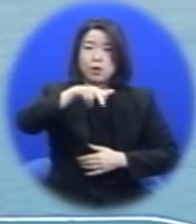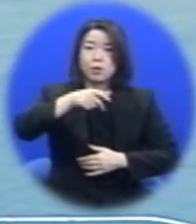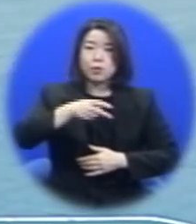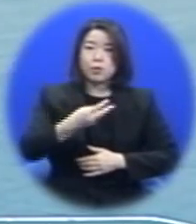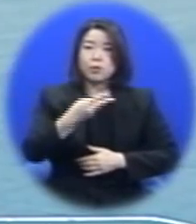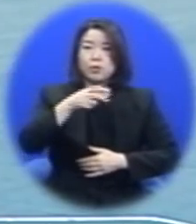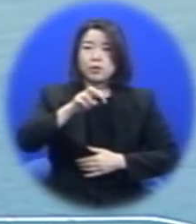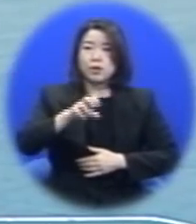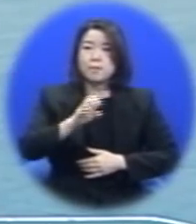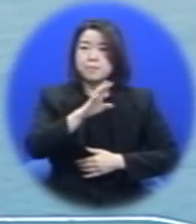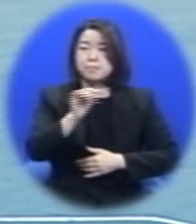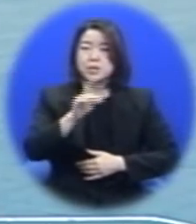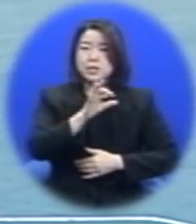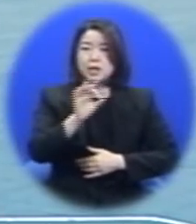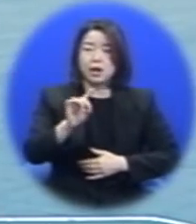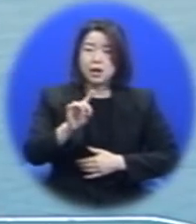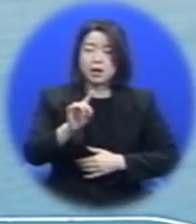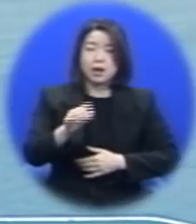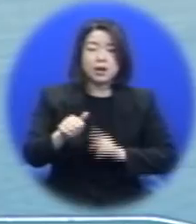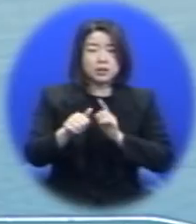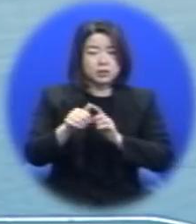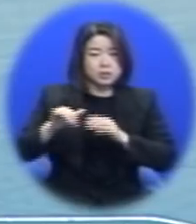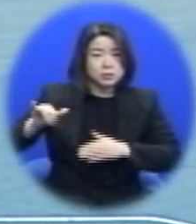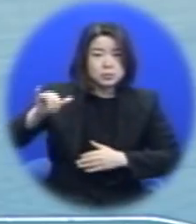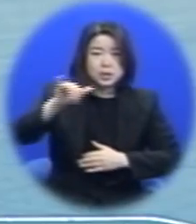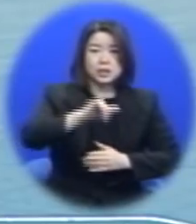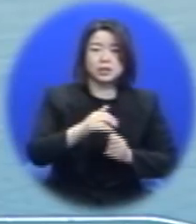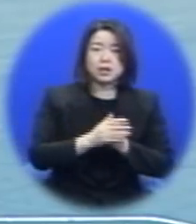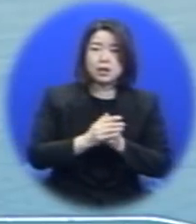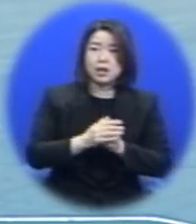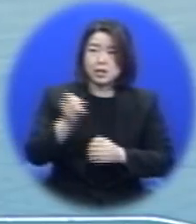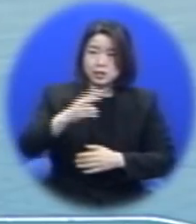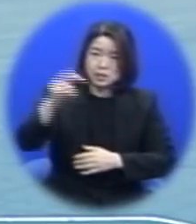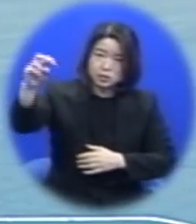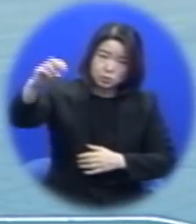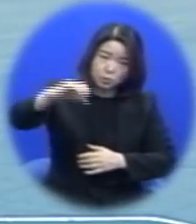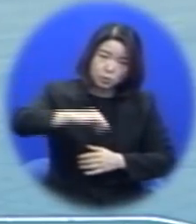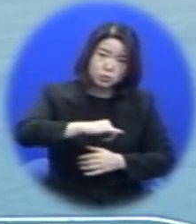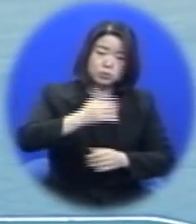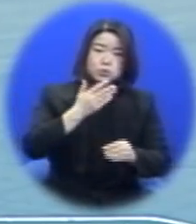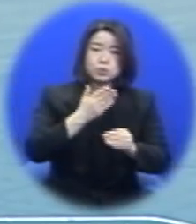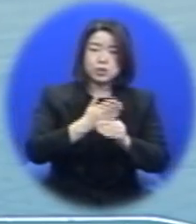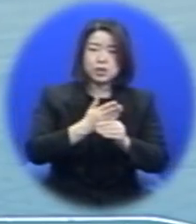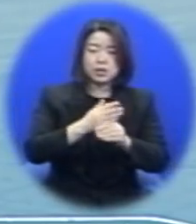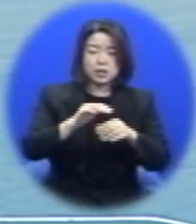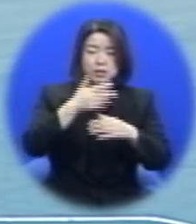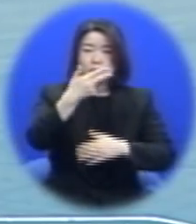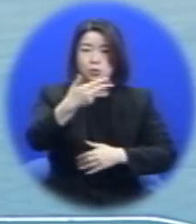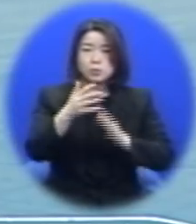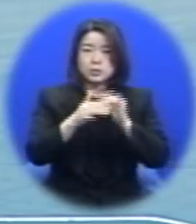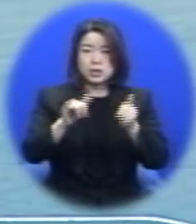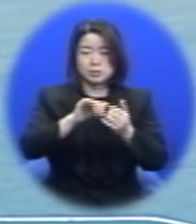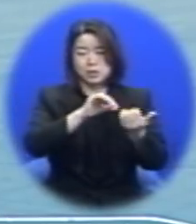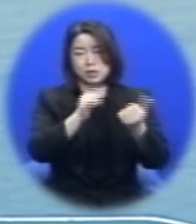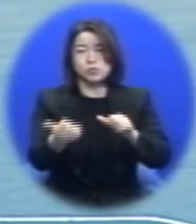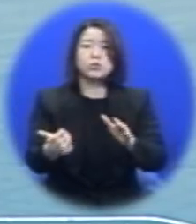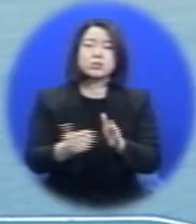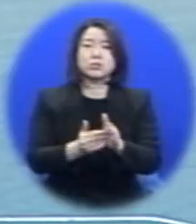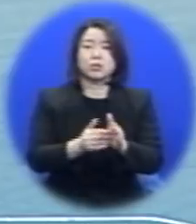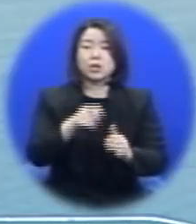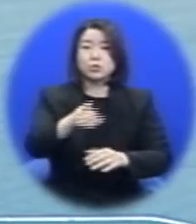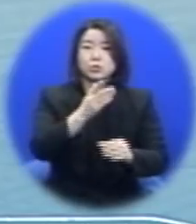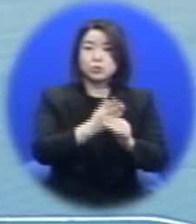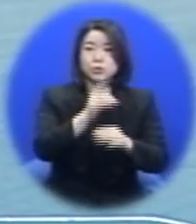있습니다. 그래서 7명의 우주인이 죽었습니다. 그 중에 릭이라고 하는 우주인이 있었는데 그